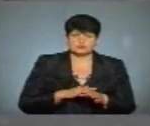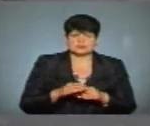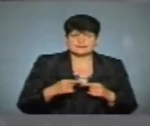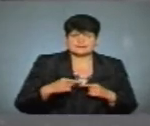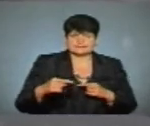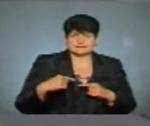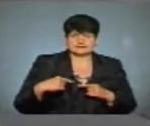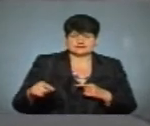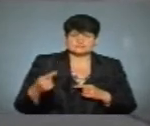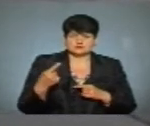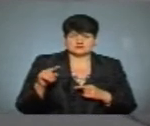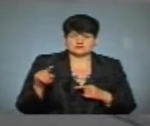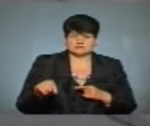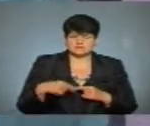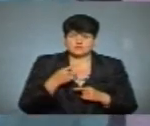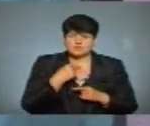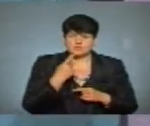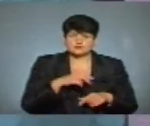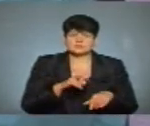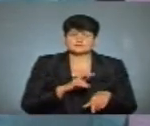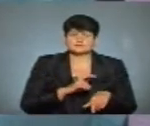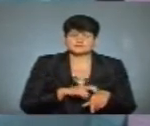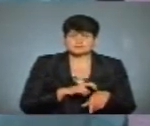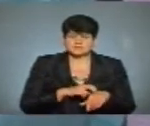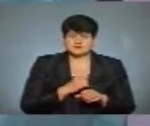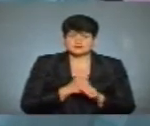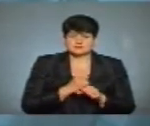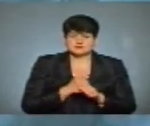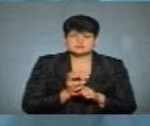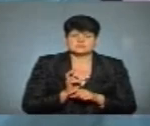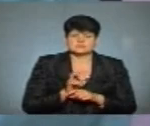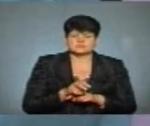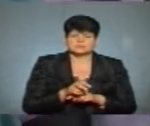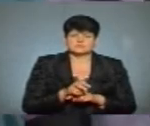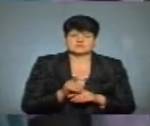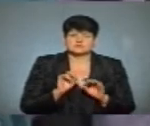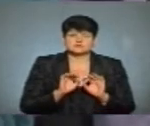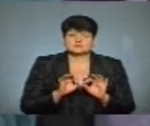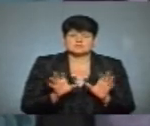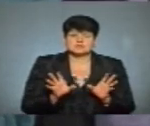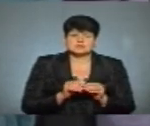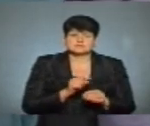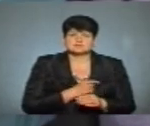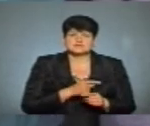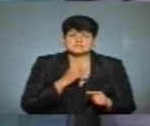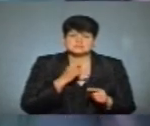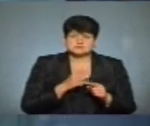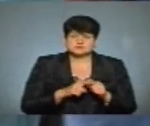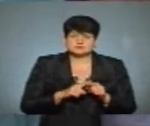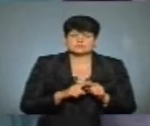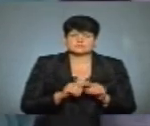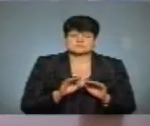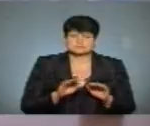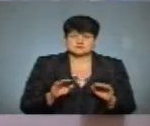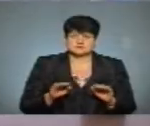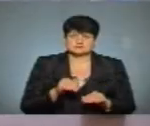з карантинних вимог, каже фельдшерка Надія Римар, яка працює біля входу до пункту тестування. Вона розповіла, разом з медсестрою Тетяною Мотуз